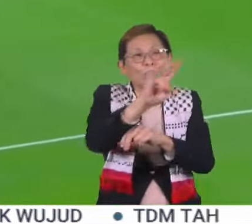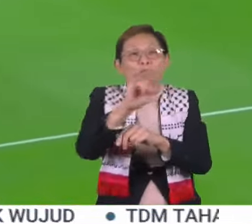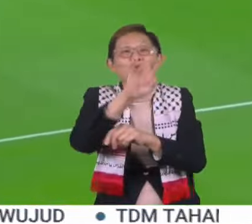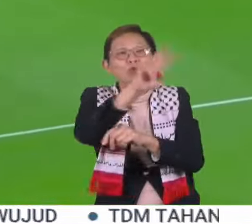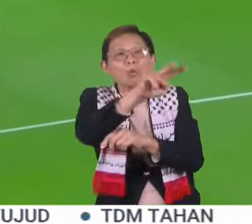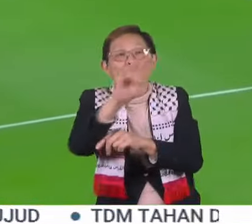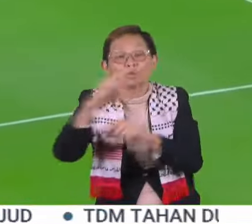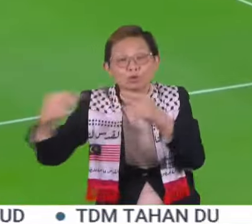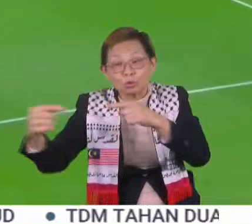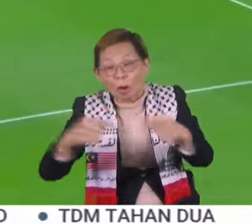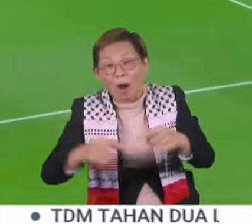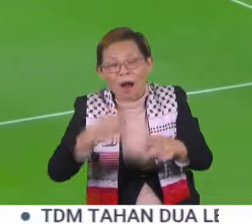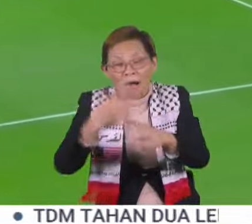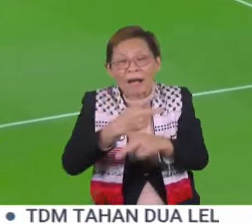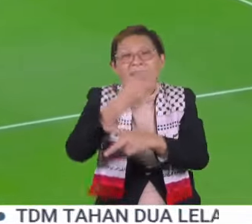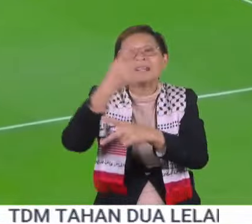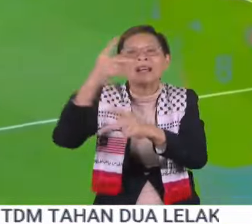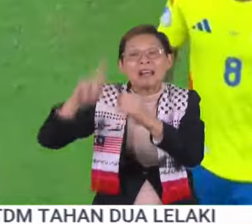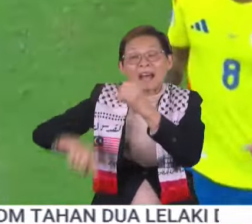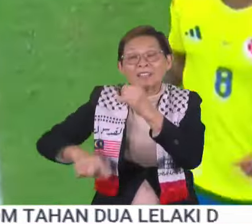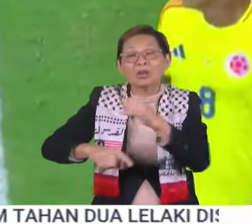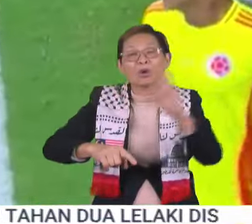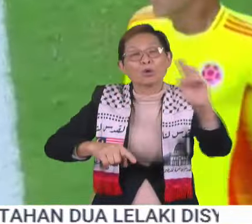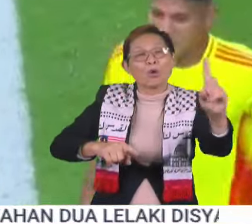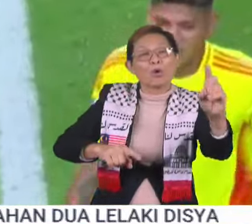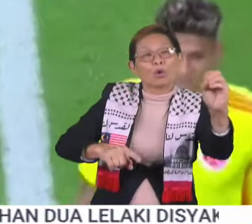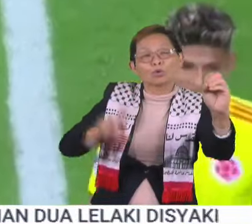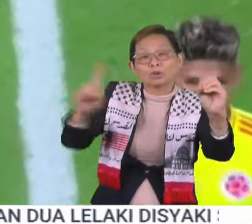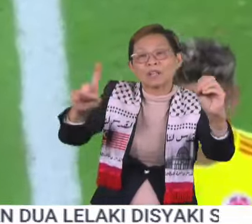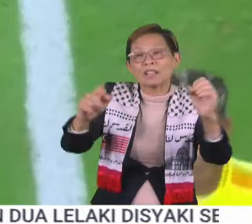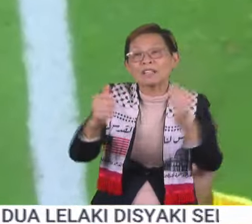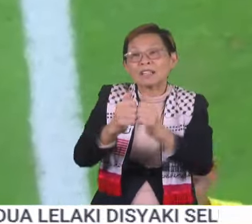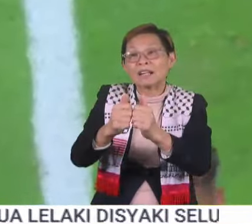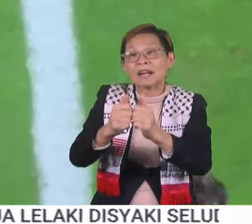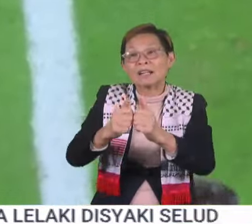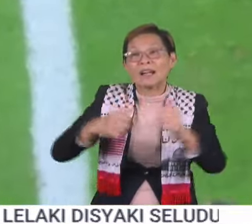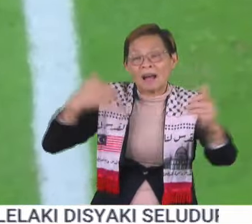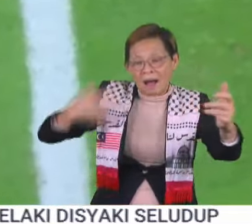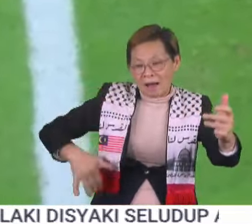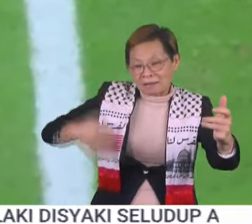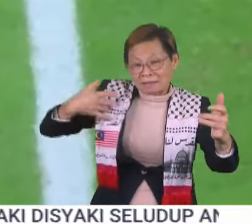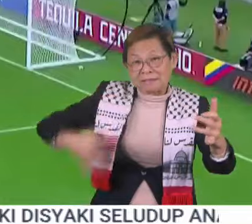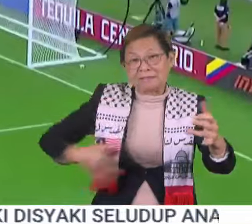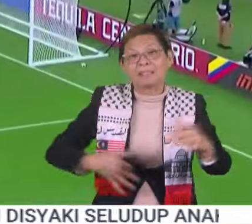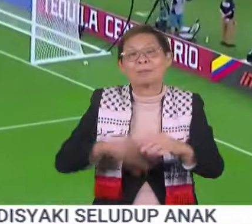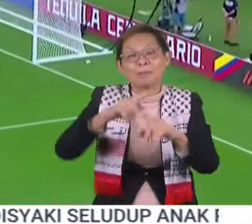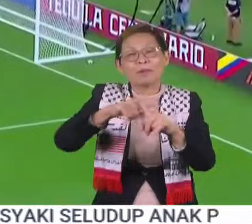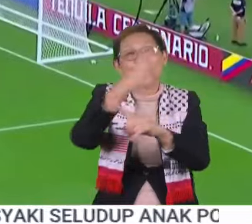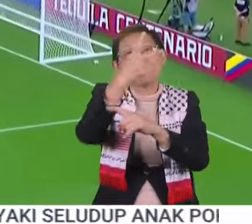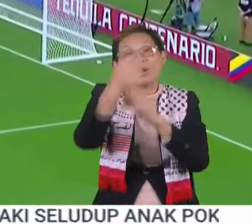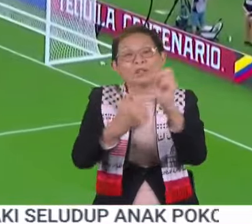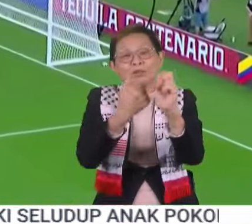perlawanan dengan kali terakhir tewas 0-1 dengan Argentina pada Februari 2022.